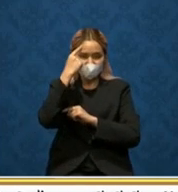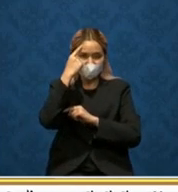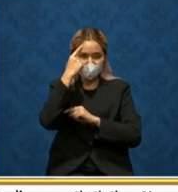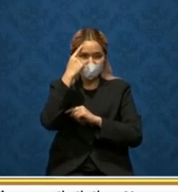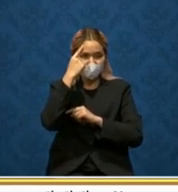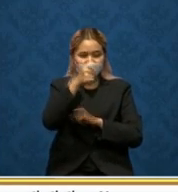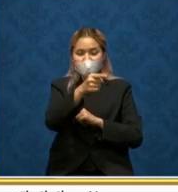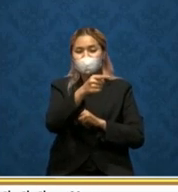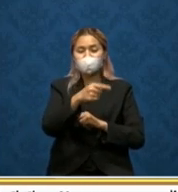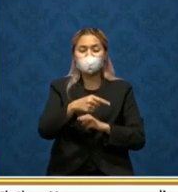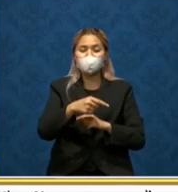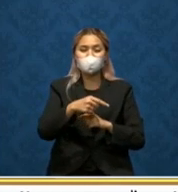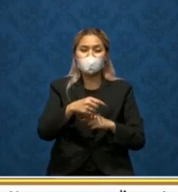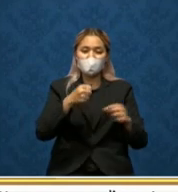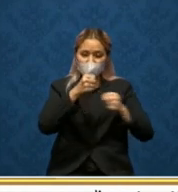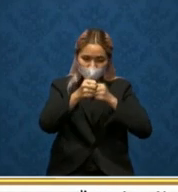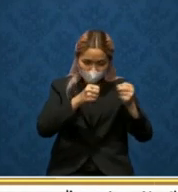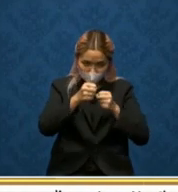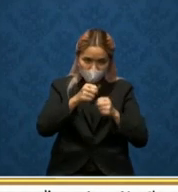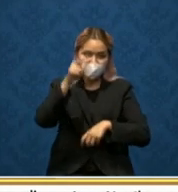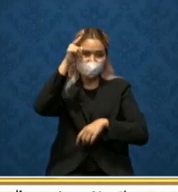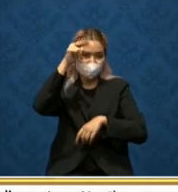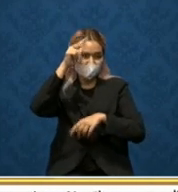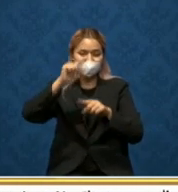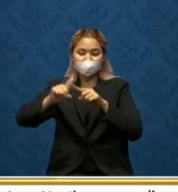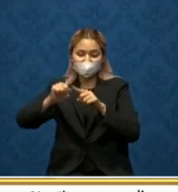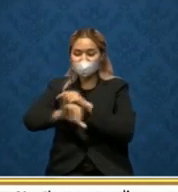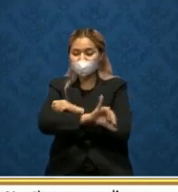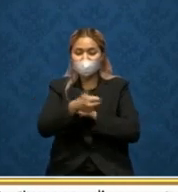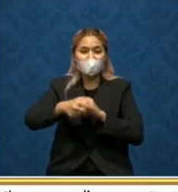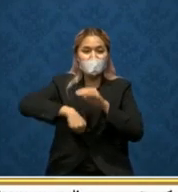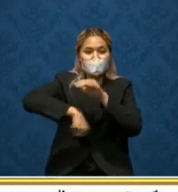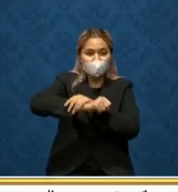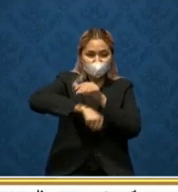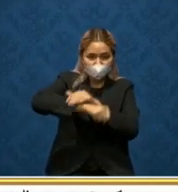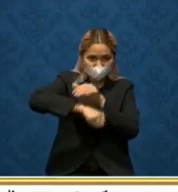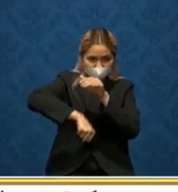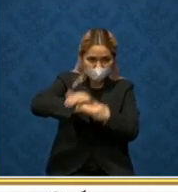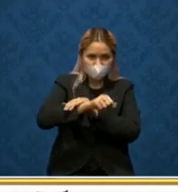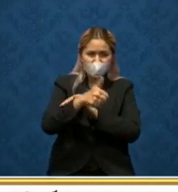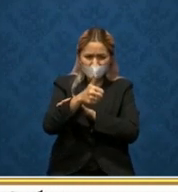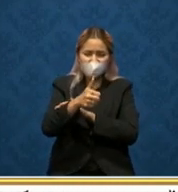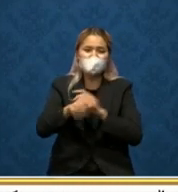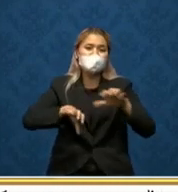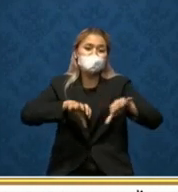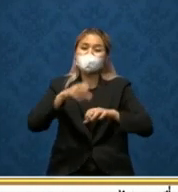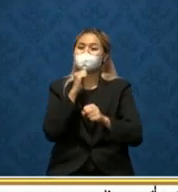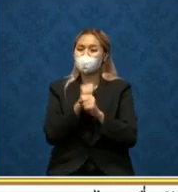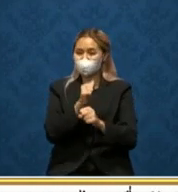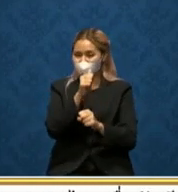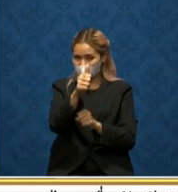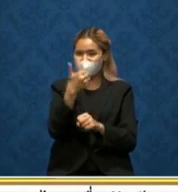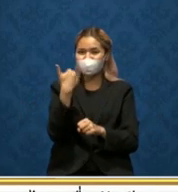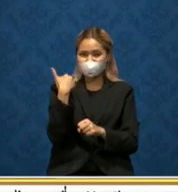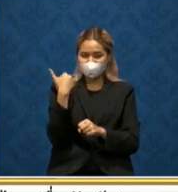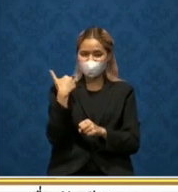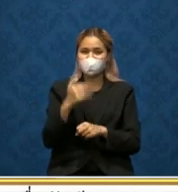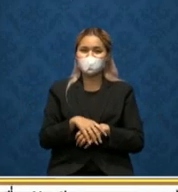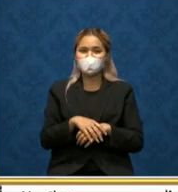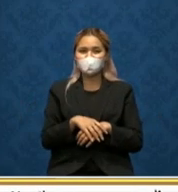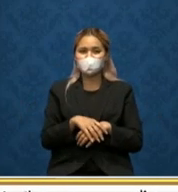เองแต่ถ้าท่านไม่ชอบมวยไม่ชอบม้าชอบฟุตบอลก็กองทัพเขาก็จัดให้ครับเขาก็มีสโมสรของเขาทั้ง